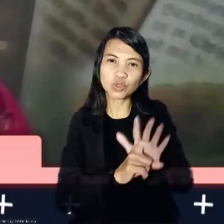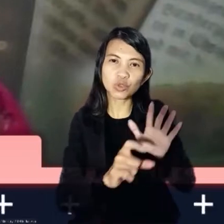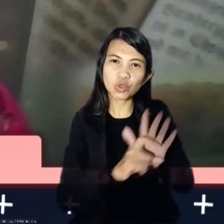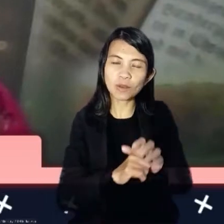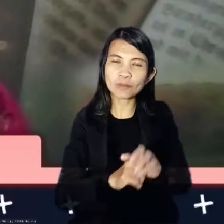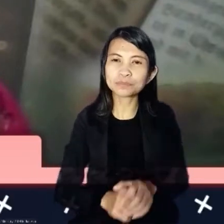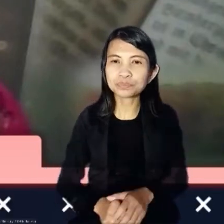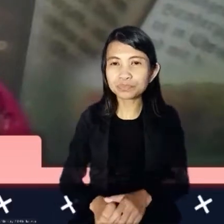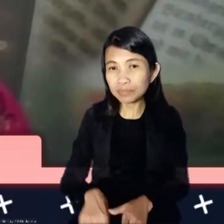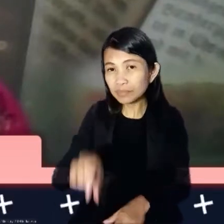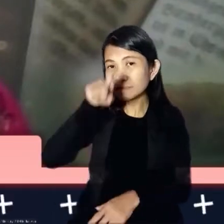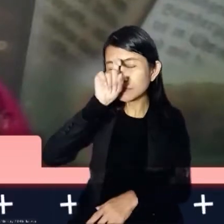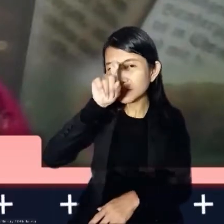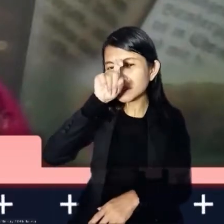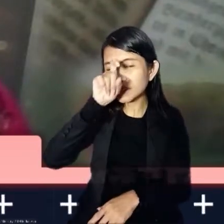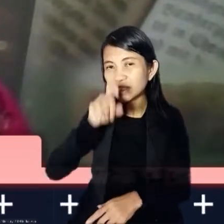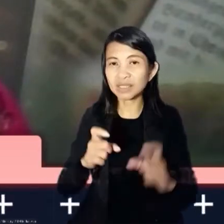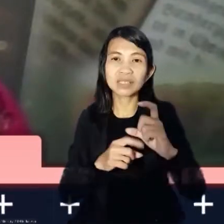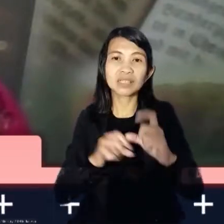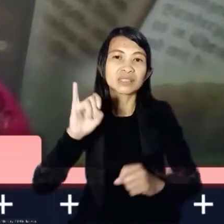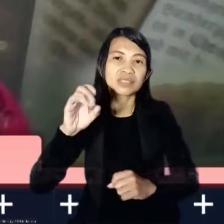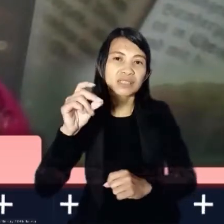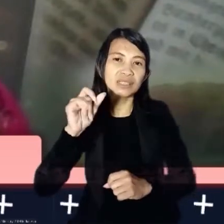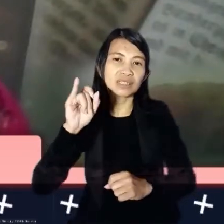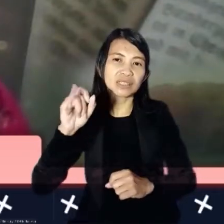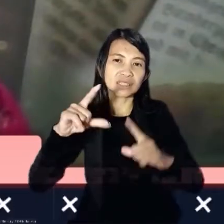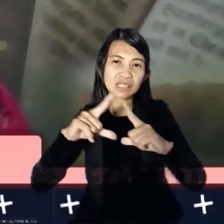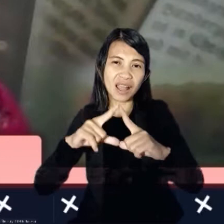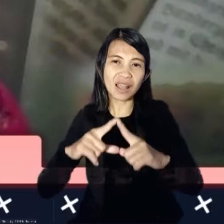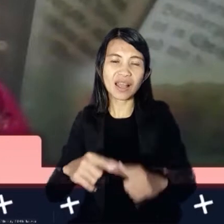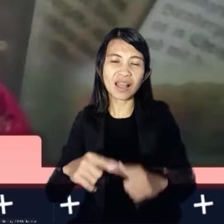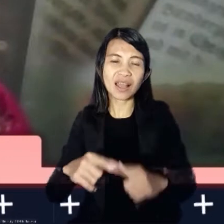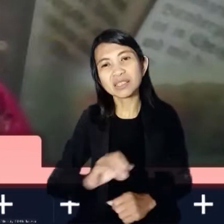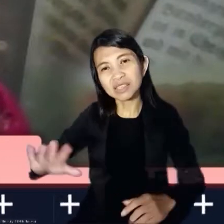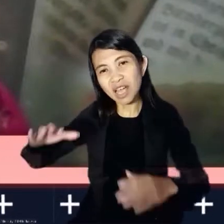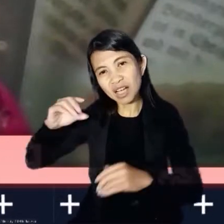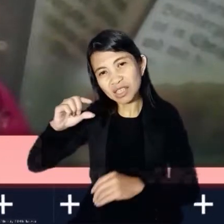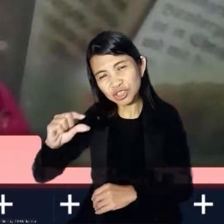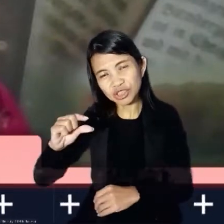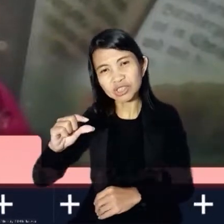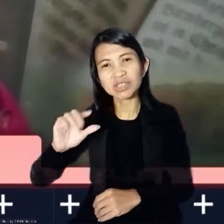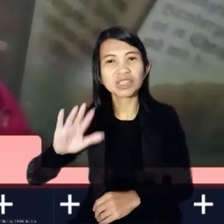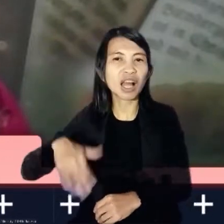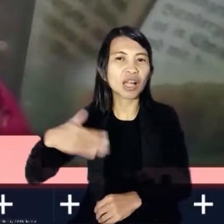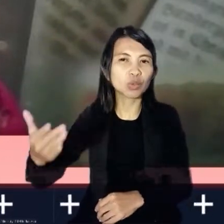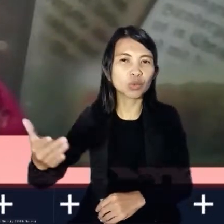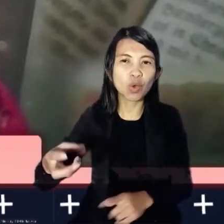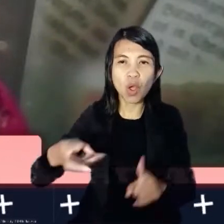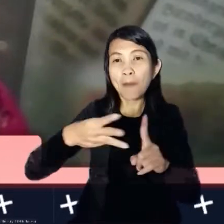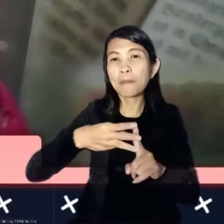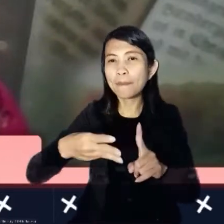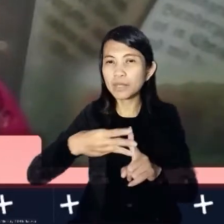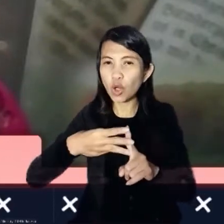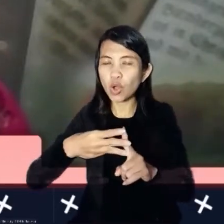Syria Asia kecil lalu kemudian babilon lalu